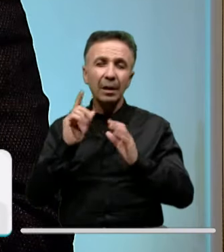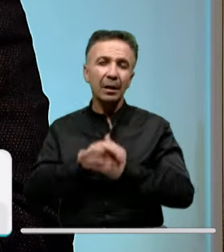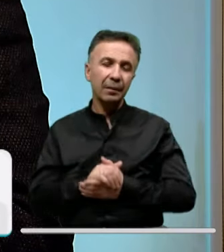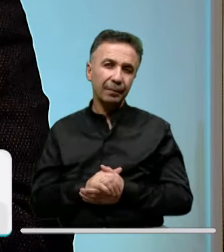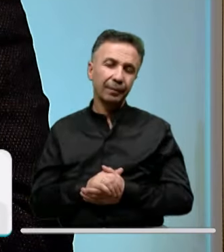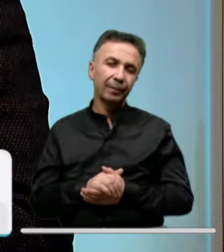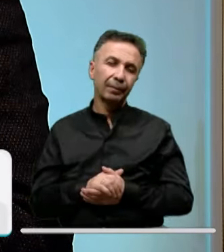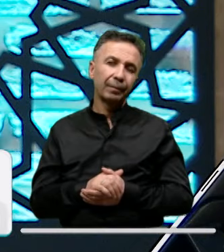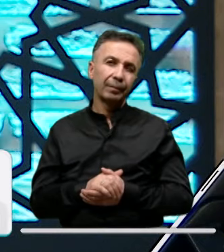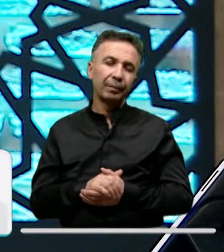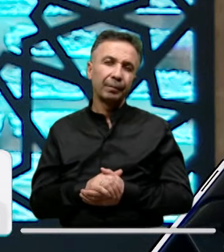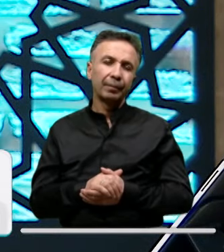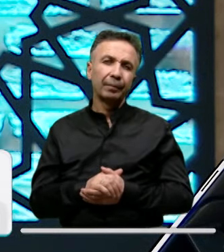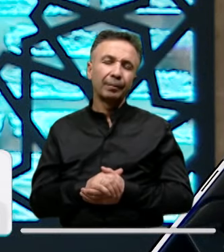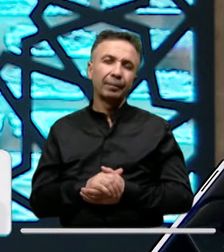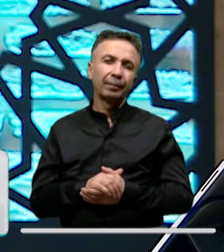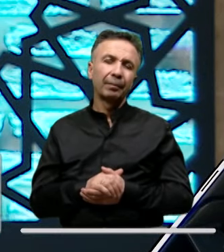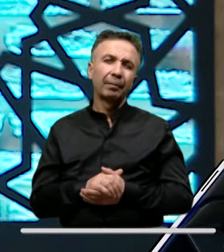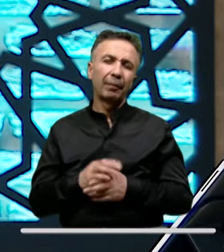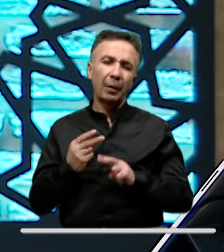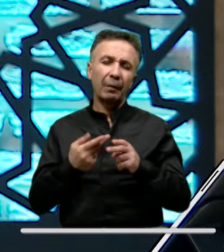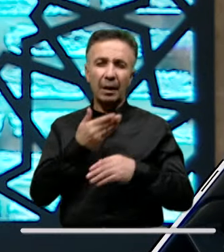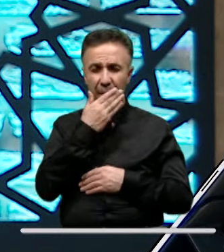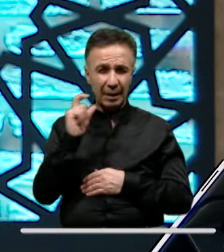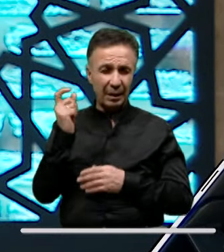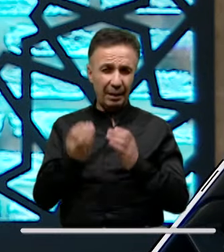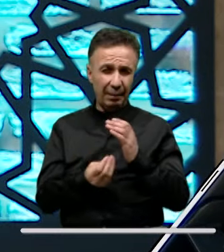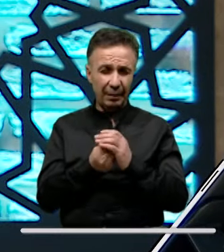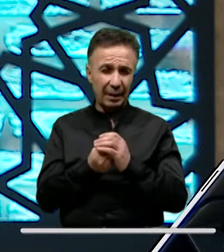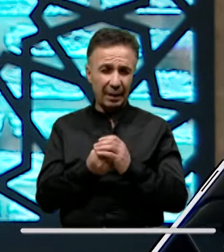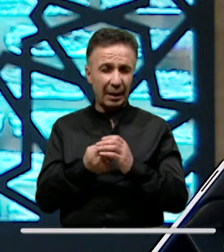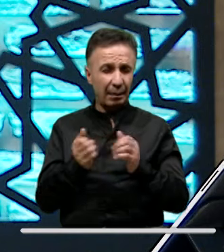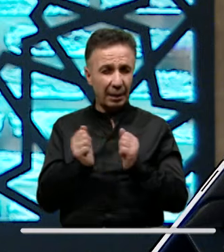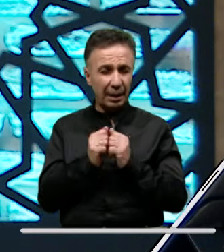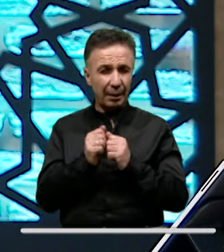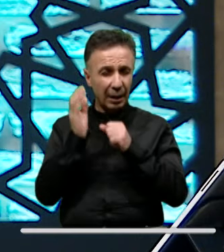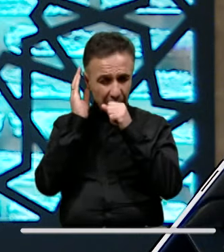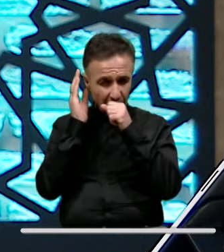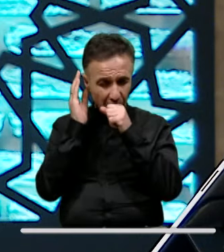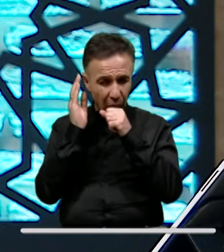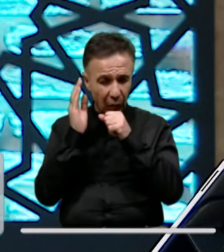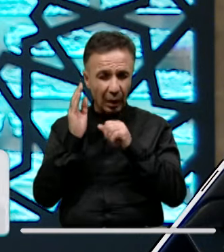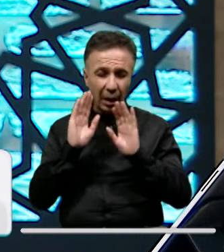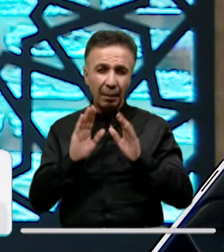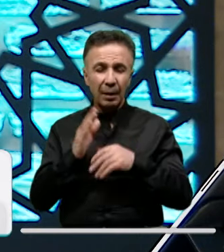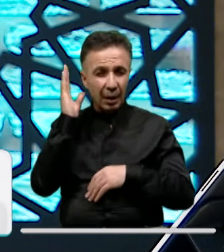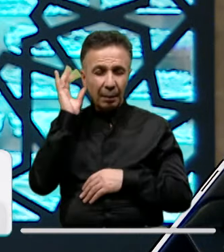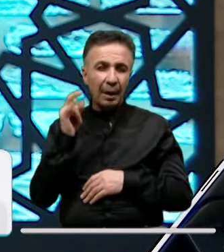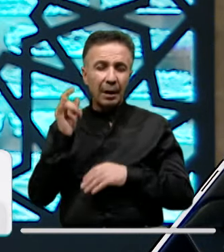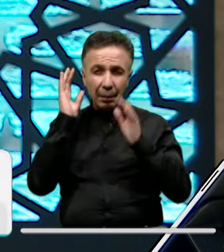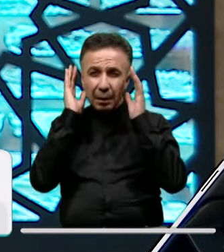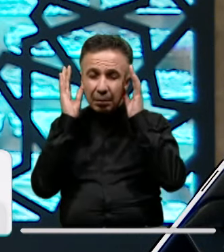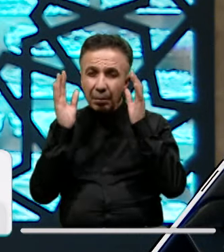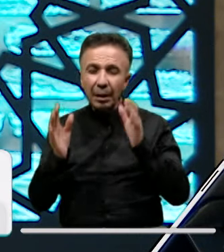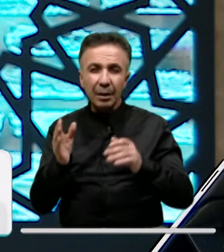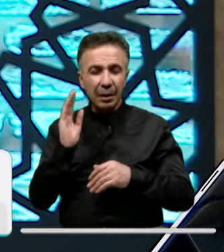Eyvallah. Zaten hocam şimdi mesela evet Ramazan'da imsakla beraber ezan okunuyor ama camilerde namaz kılmak için gittiğimizde